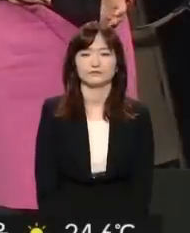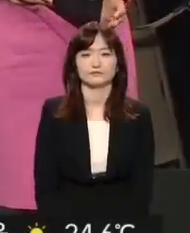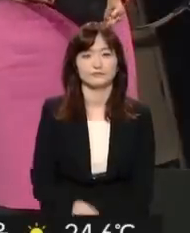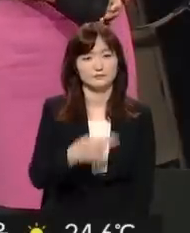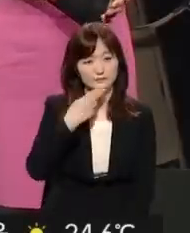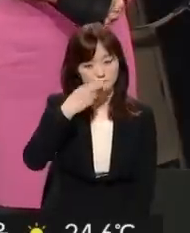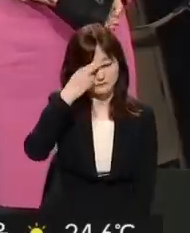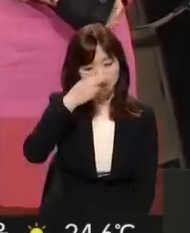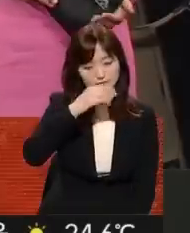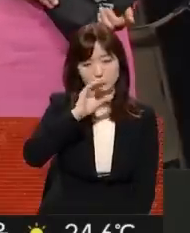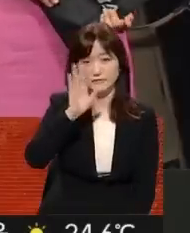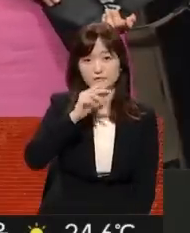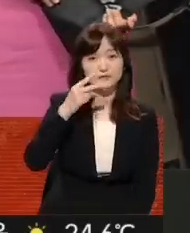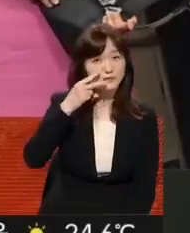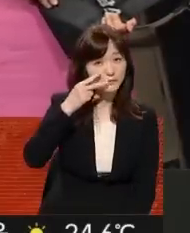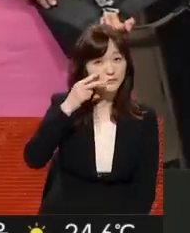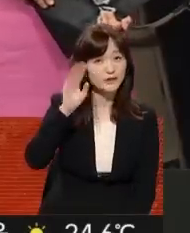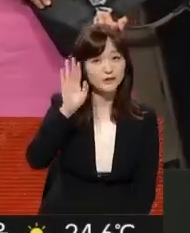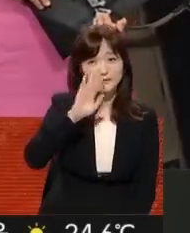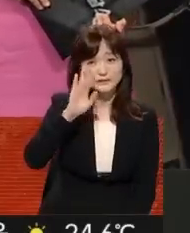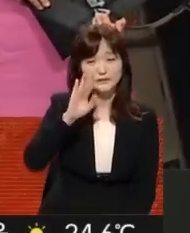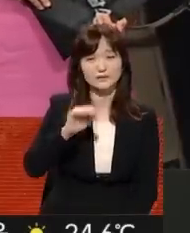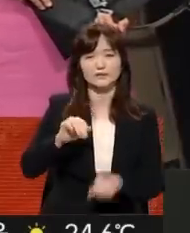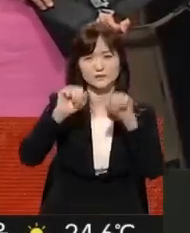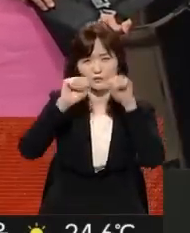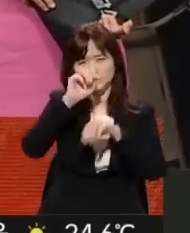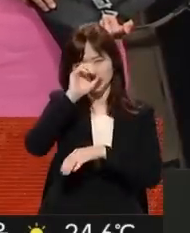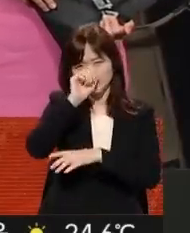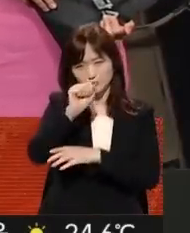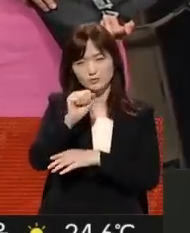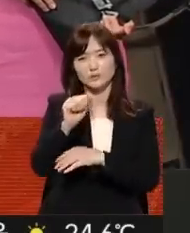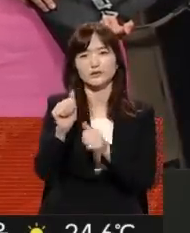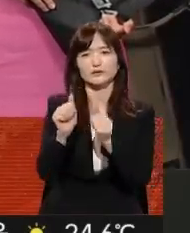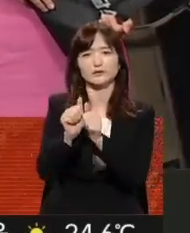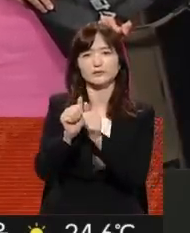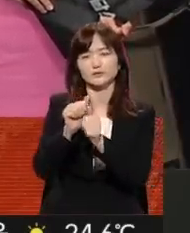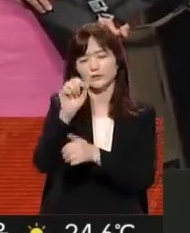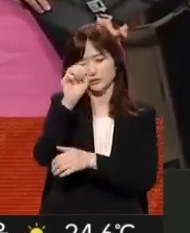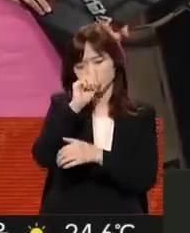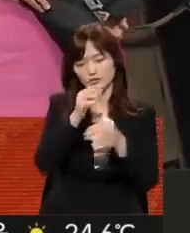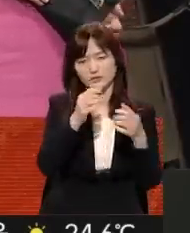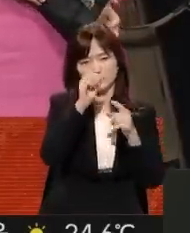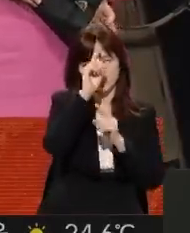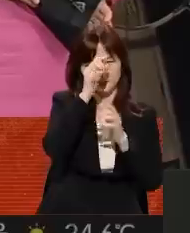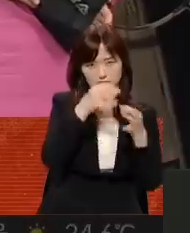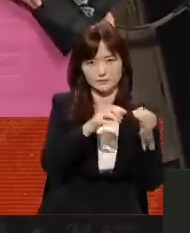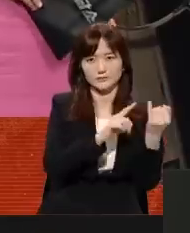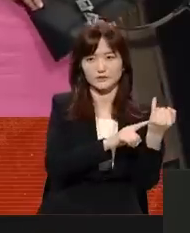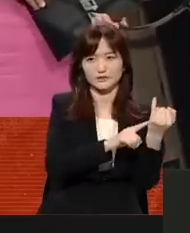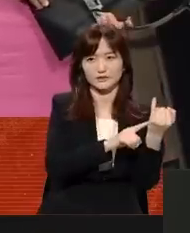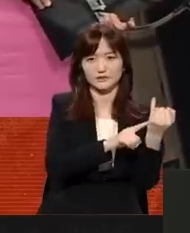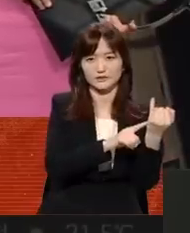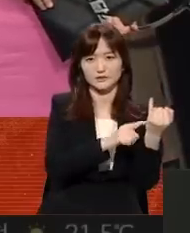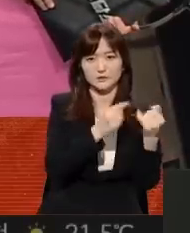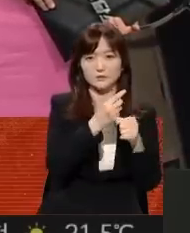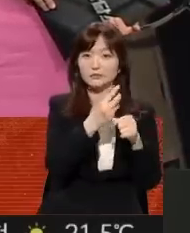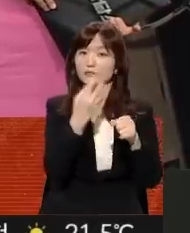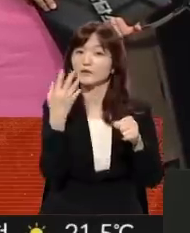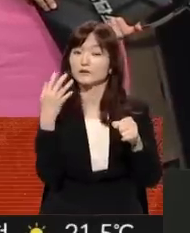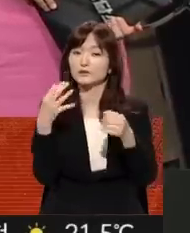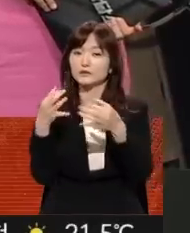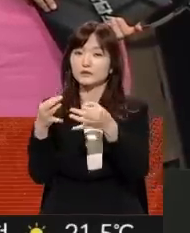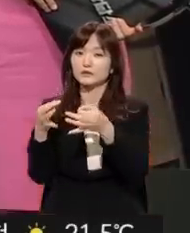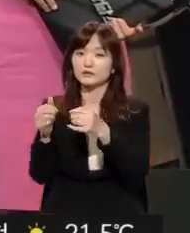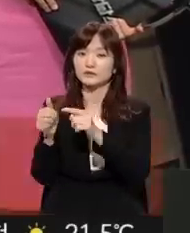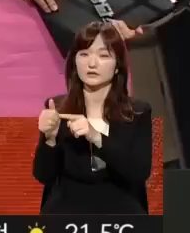술, 담배 안 하고 운동 좋아하는 자상한 남자가 이상형이었던 김 씨. 몇 년 전 김 씨는 그에 딱 맞는